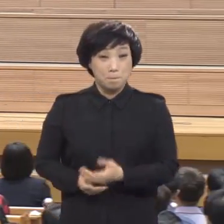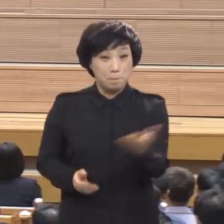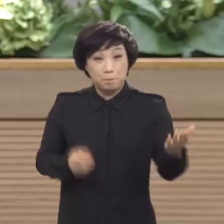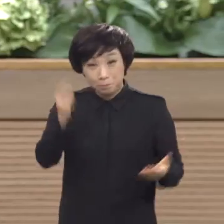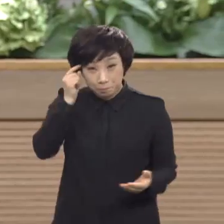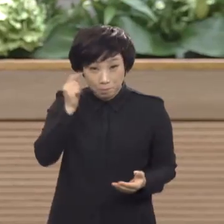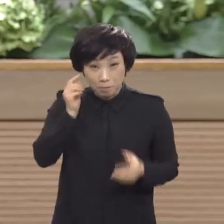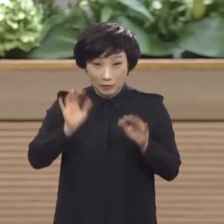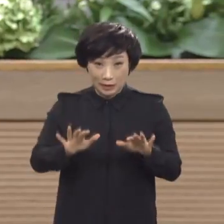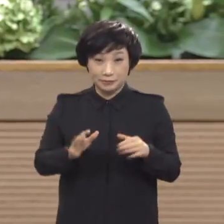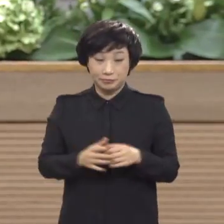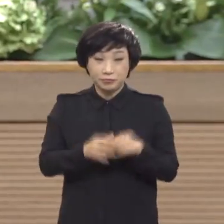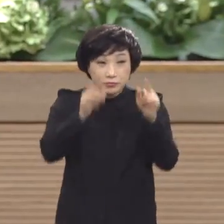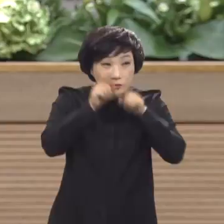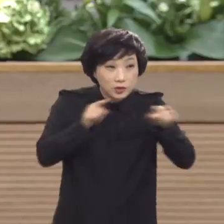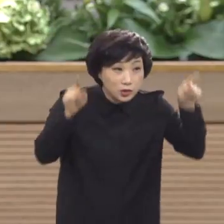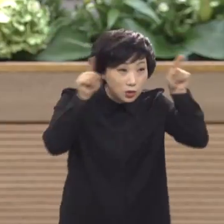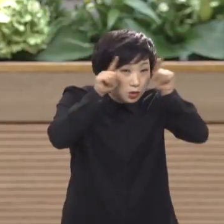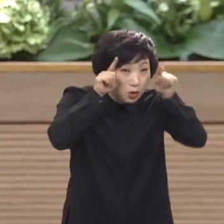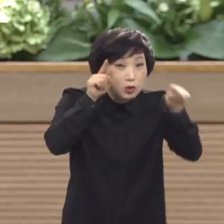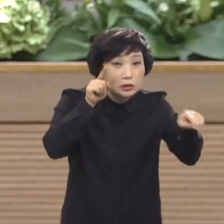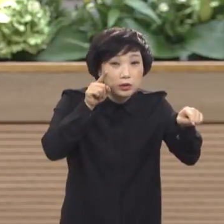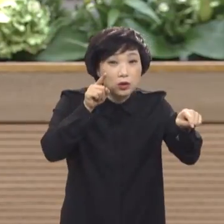보세요. 지옥에